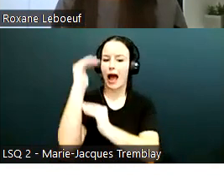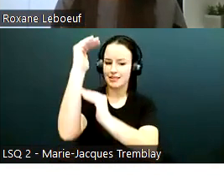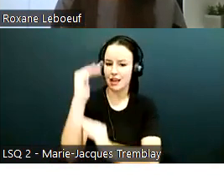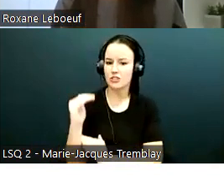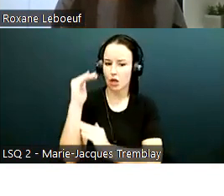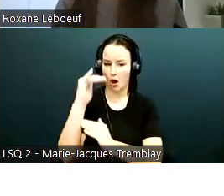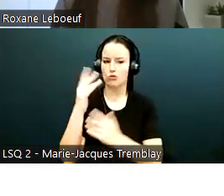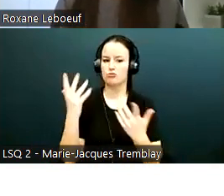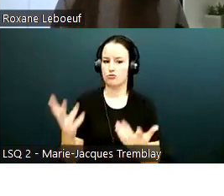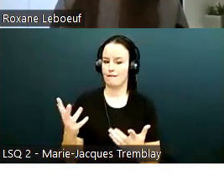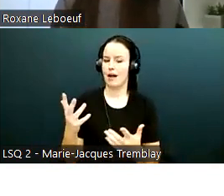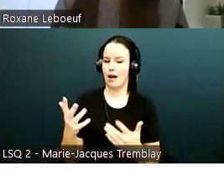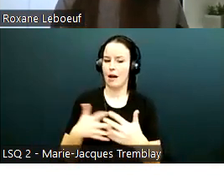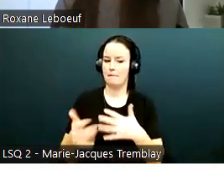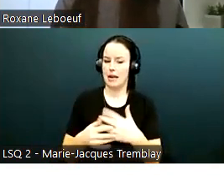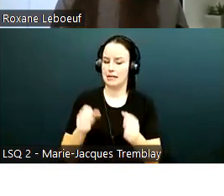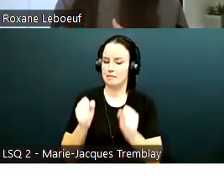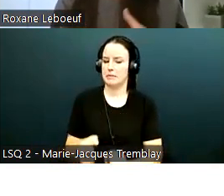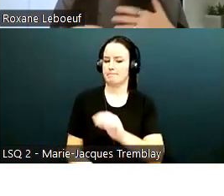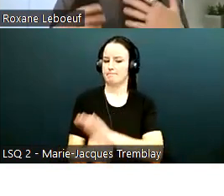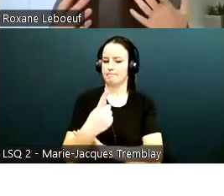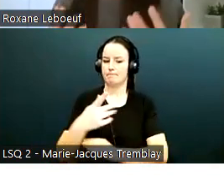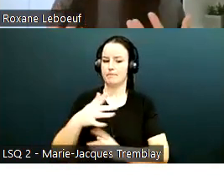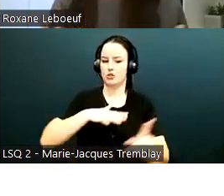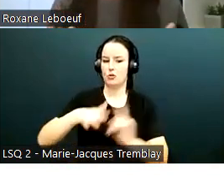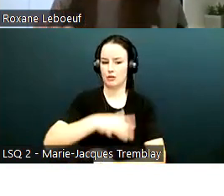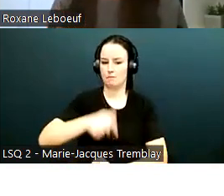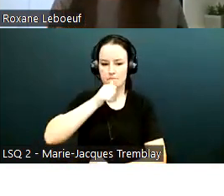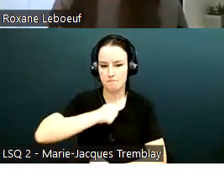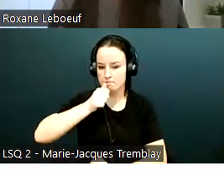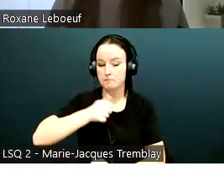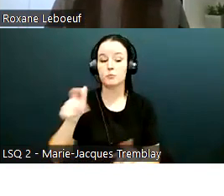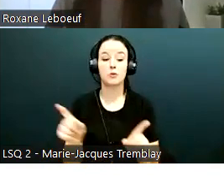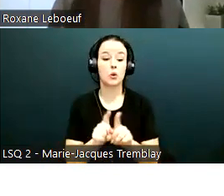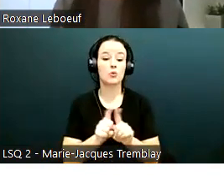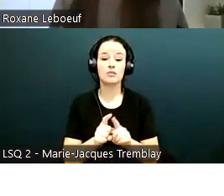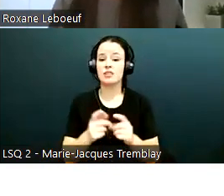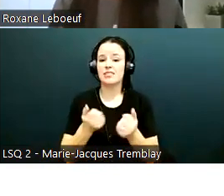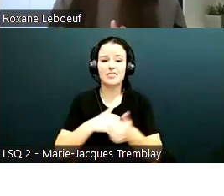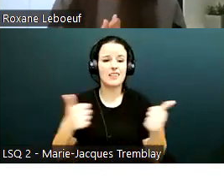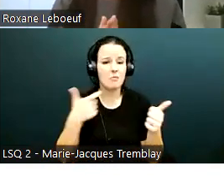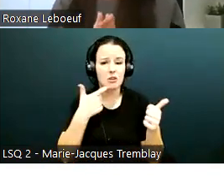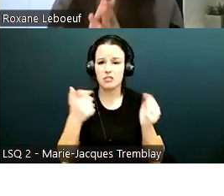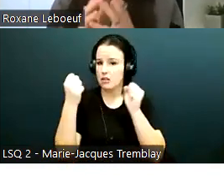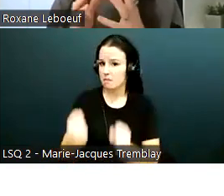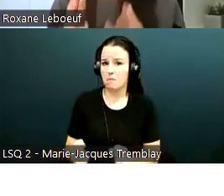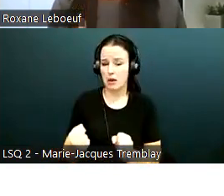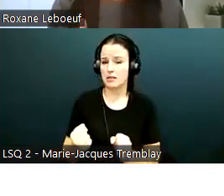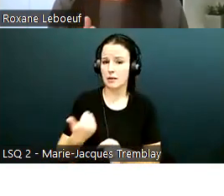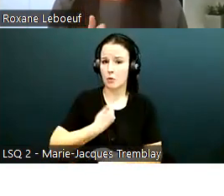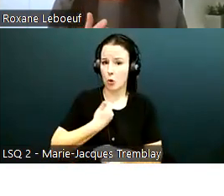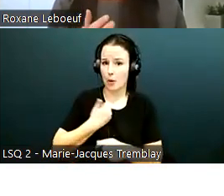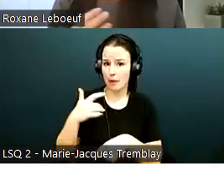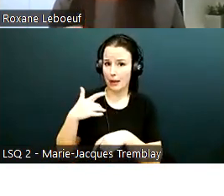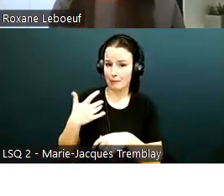endroits très critiques pour des situations d'intolérance. Et évidemment, l'ensemble des résidents peuvent être la cible d'intolérance, mais ce qui est